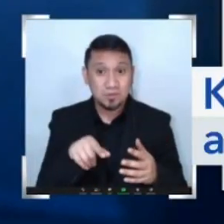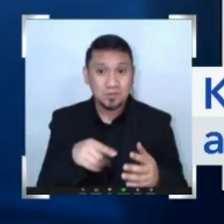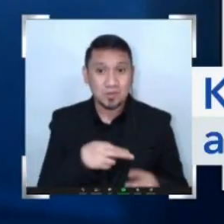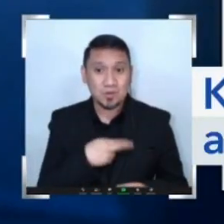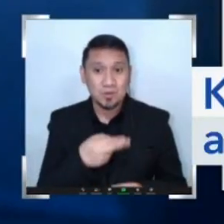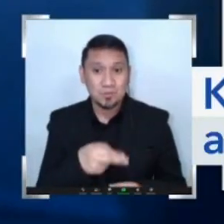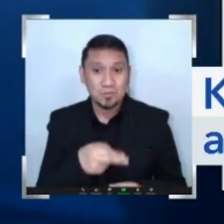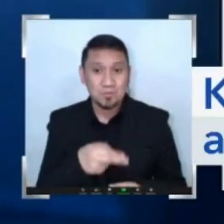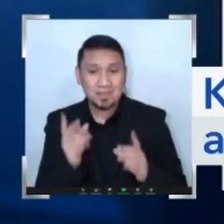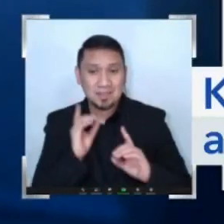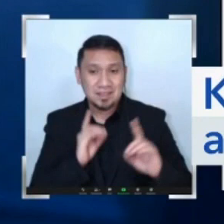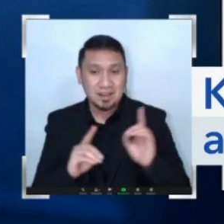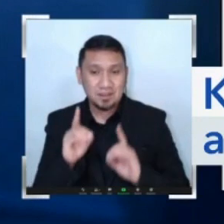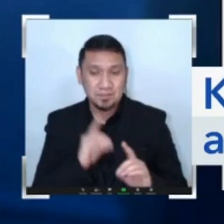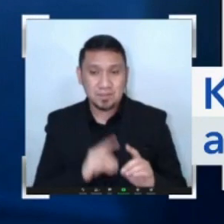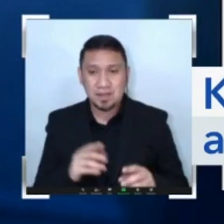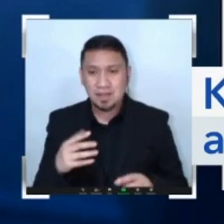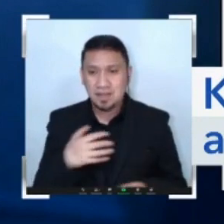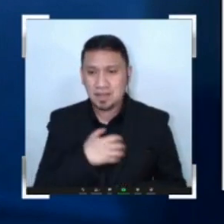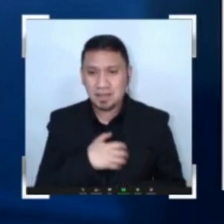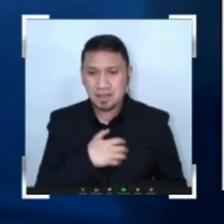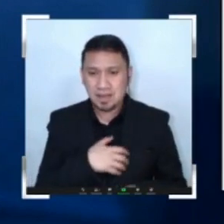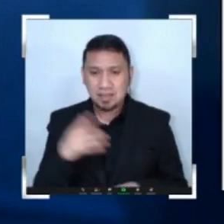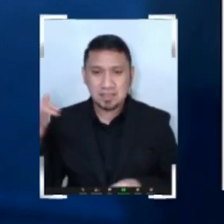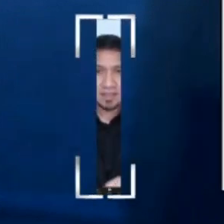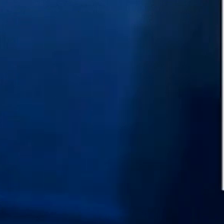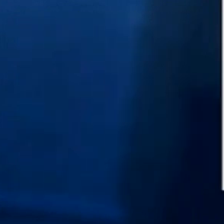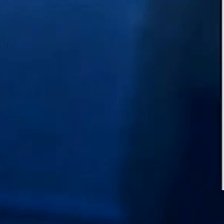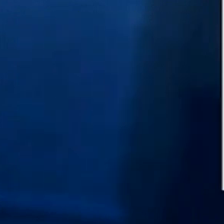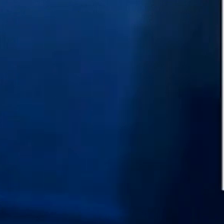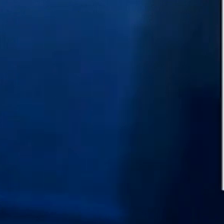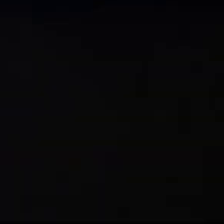na Crash Landing on You.